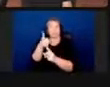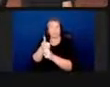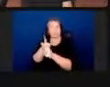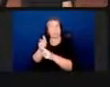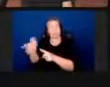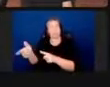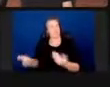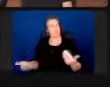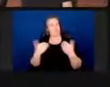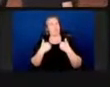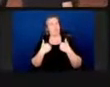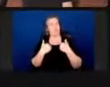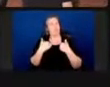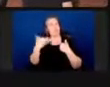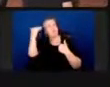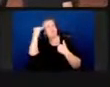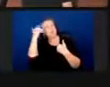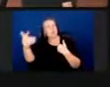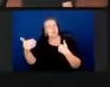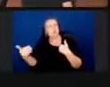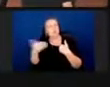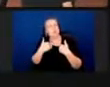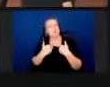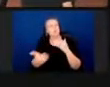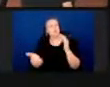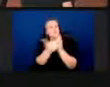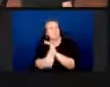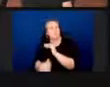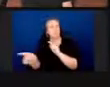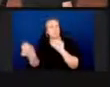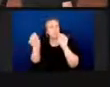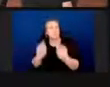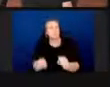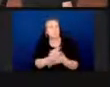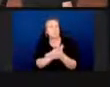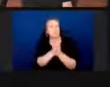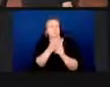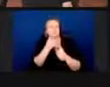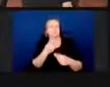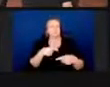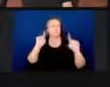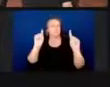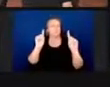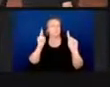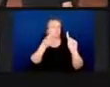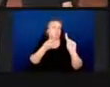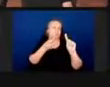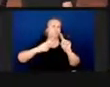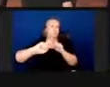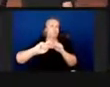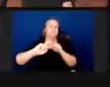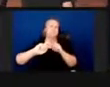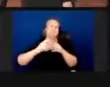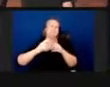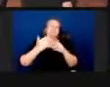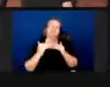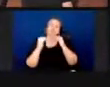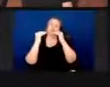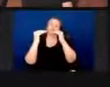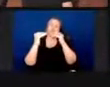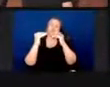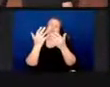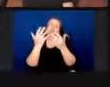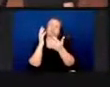na tunatumia data hii ili tujue idadi kamili ya wanafunzi ambao wameweza kufuzu